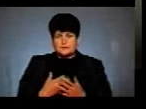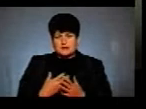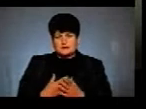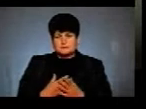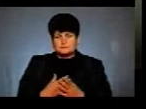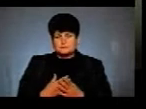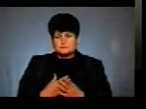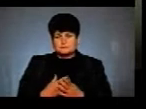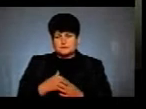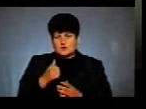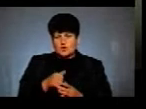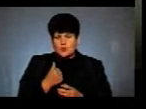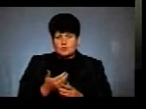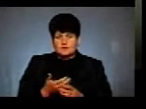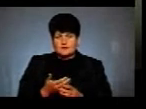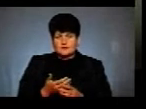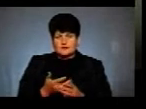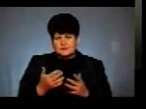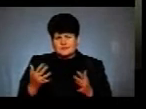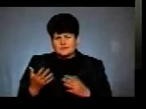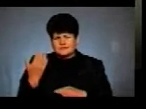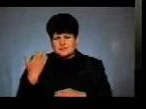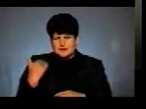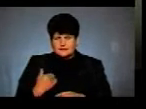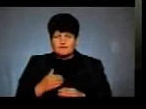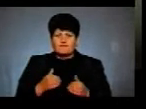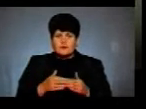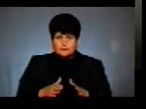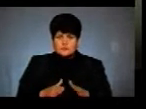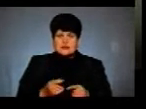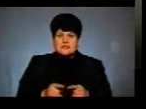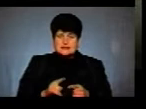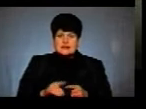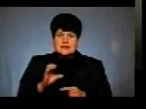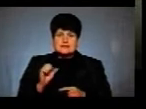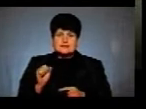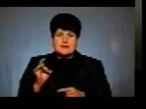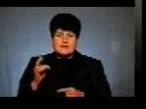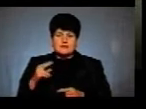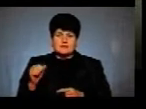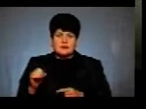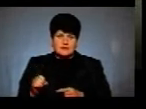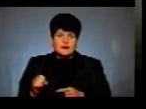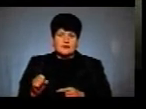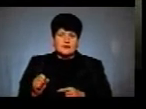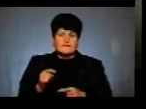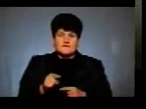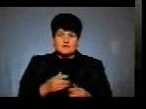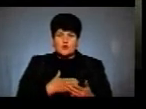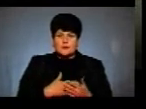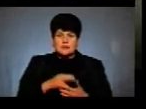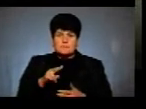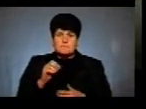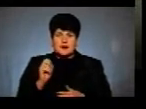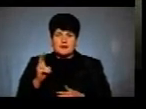певно, більше 10 точно назад, випустився, був випуск, це такий Сардар. Він громадянин Пакистану,